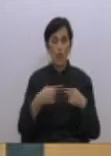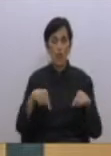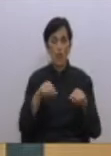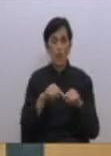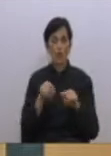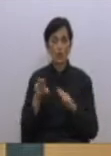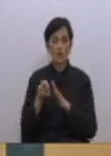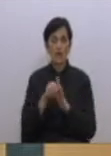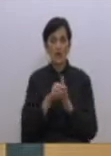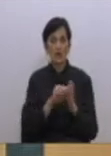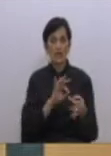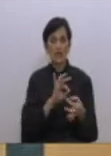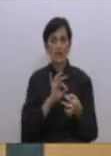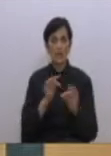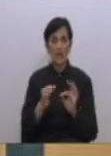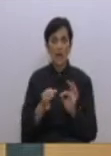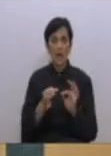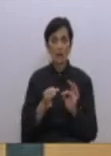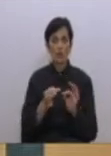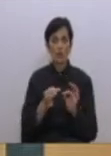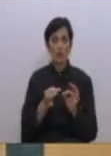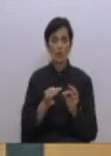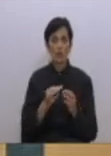ორგანიზაციებში გარკვეულად წილად